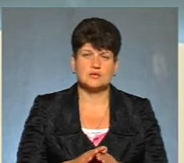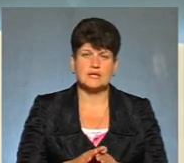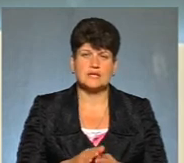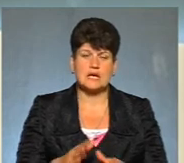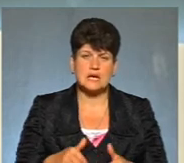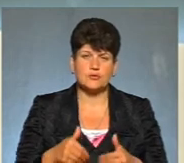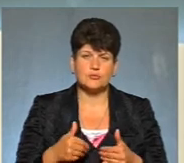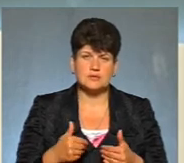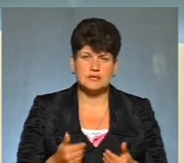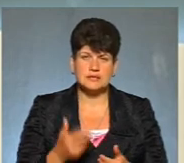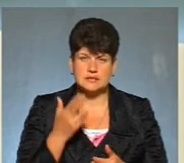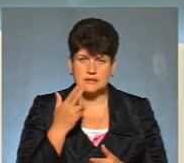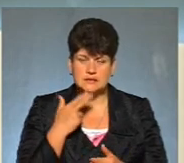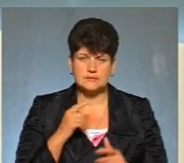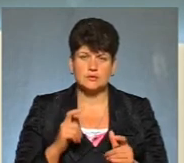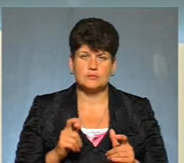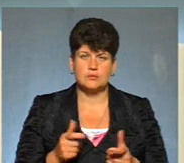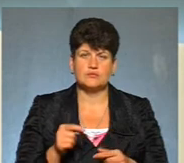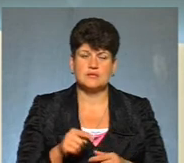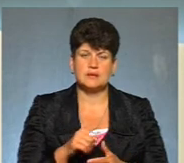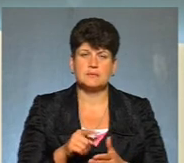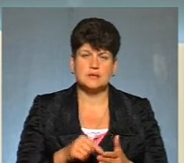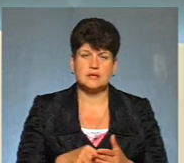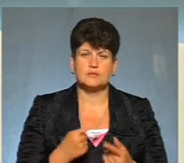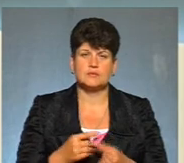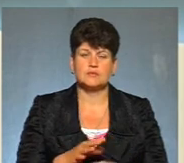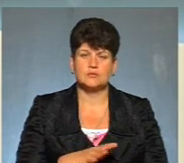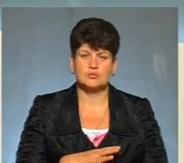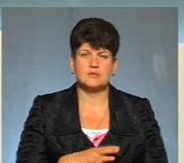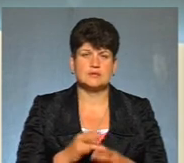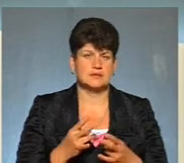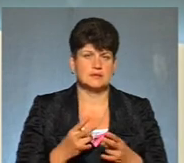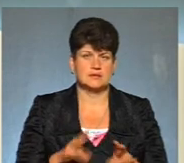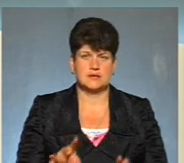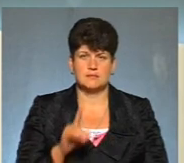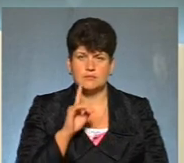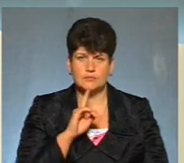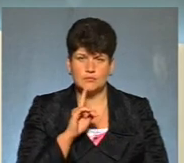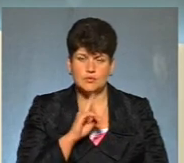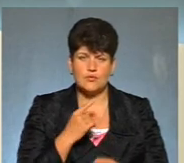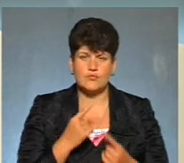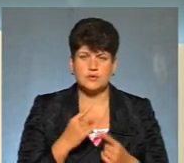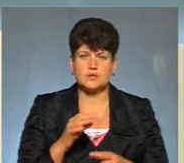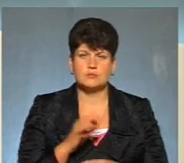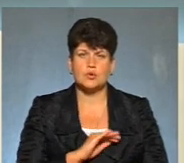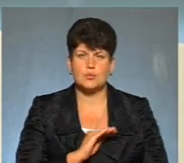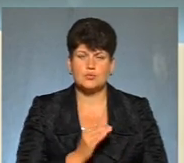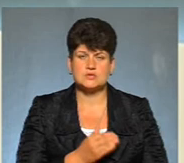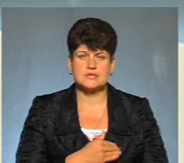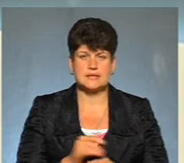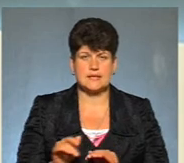адаптивного карантину по тих питаннях, по яких ми говорили, мабуть, не варто поки що говорити про посилення